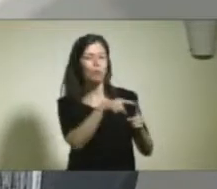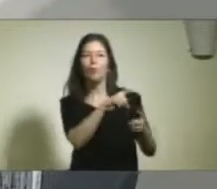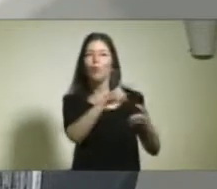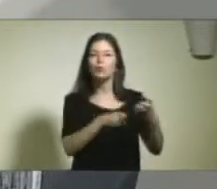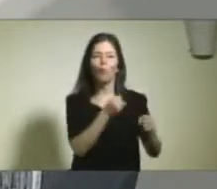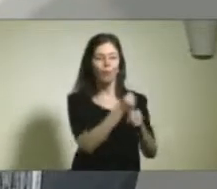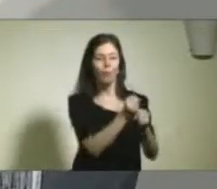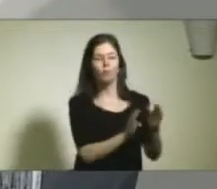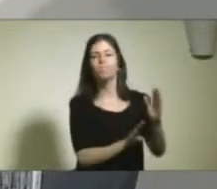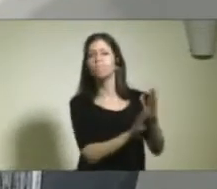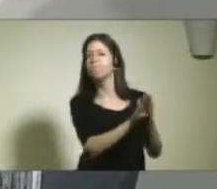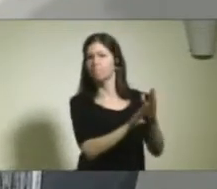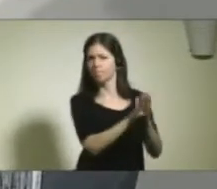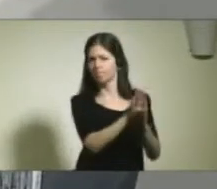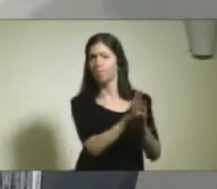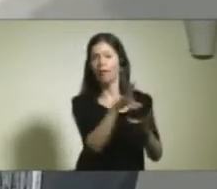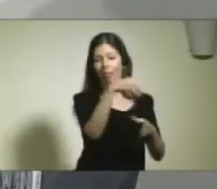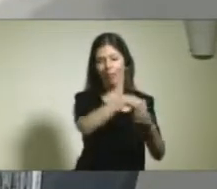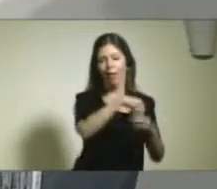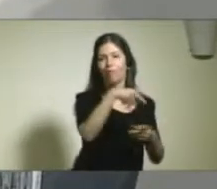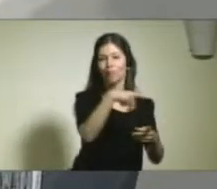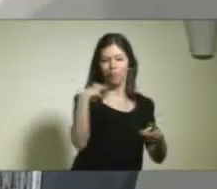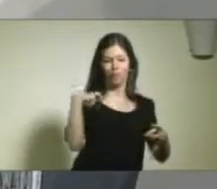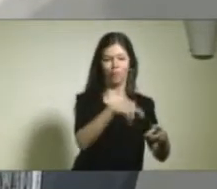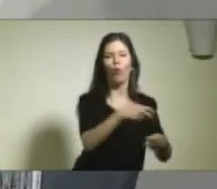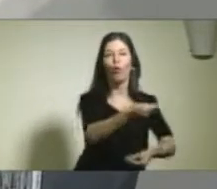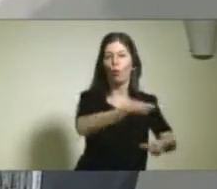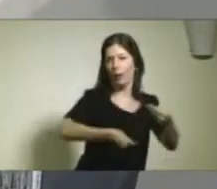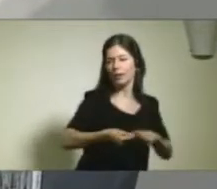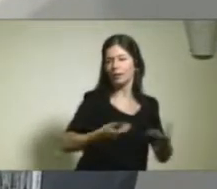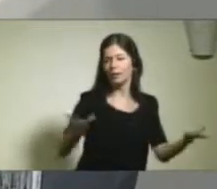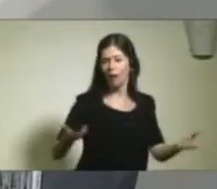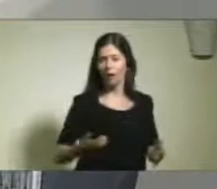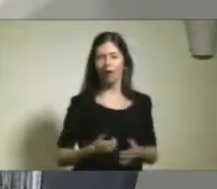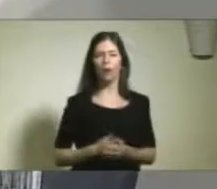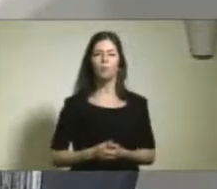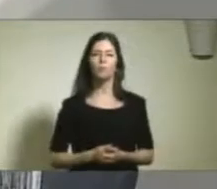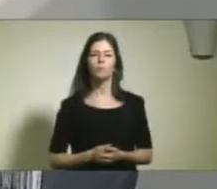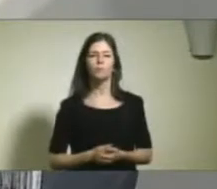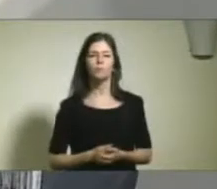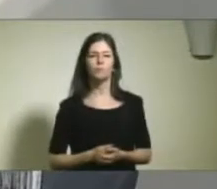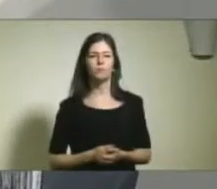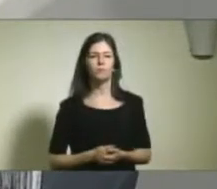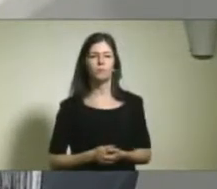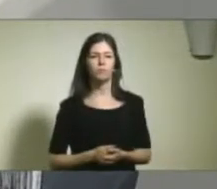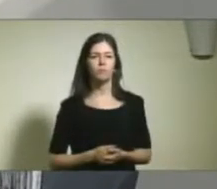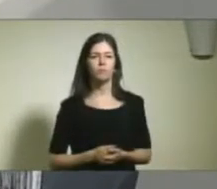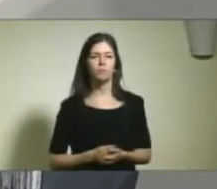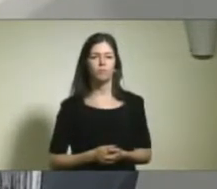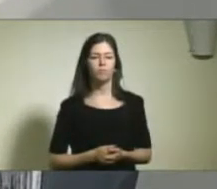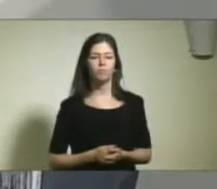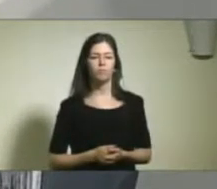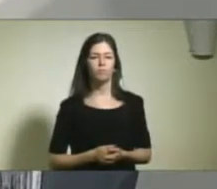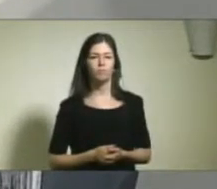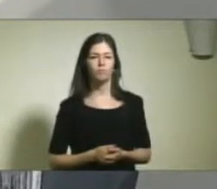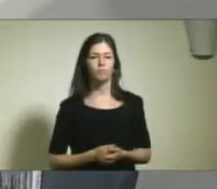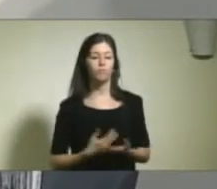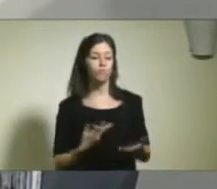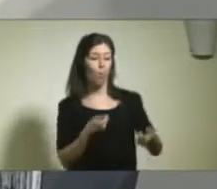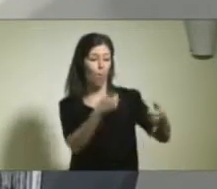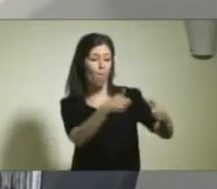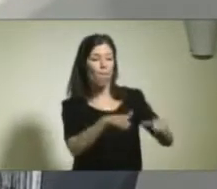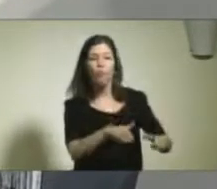conditions de travail à l'intérieur du commercial. C'est-à-dire, sur les